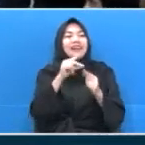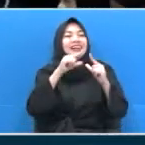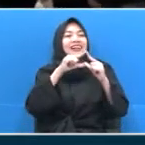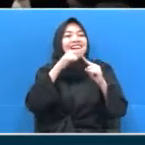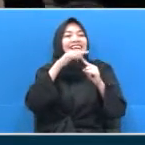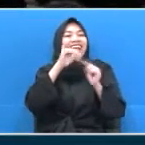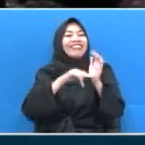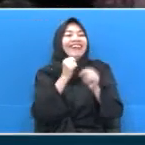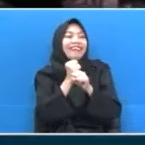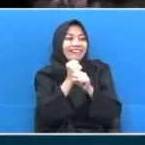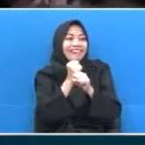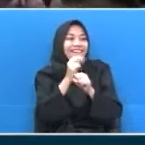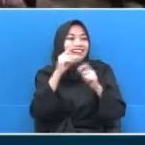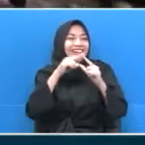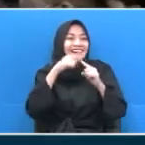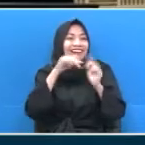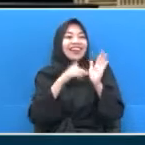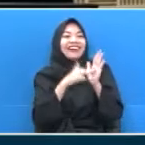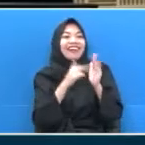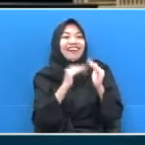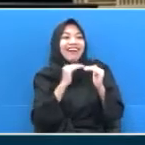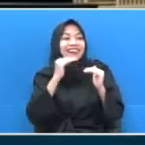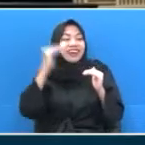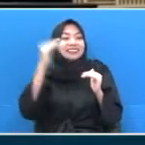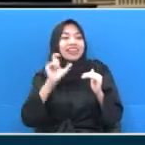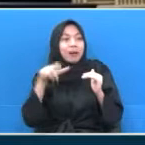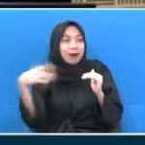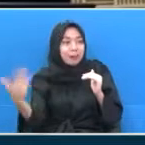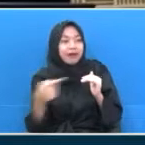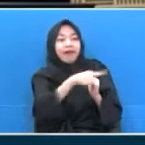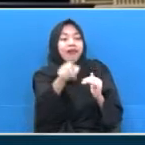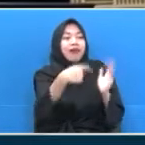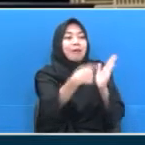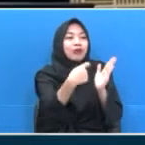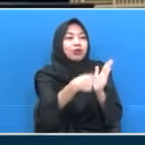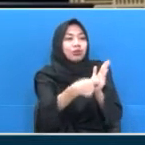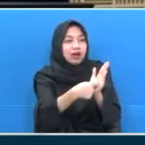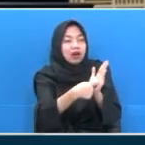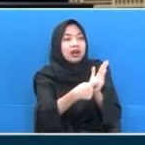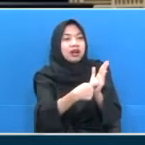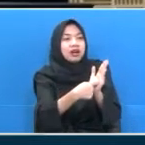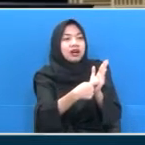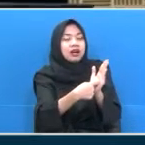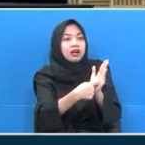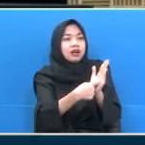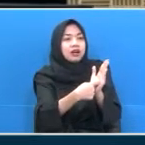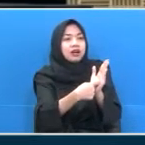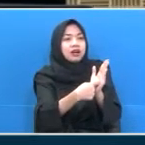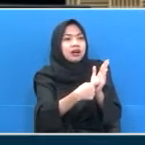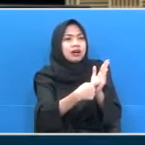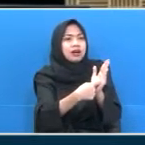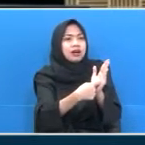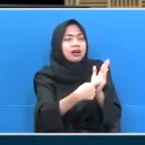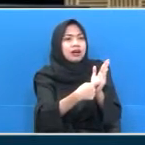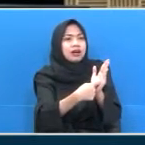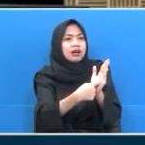dengan cara tadi mahasiswa di pucuk untuk meminjam di berbagai